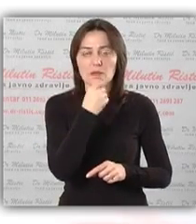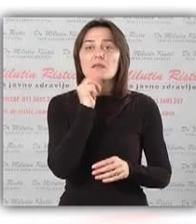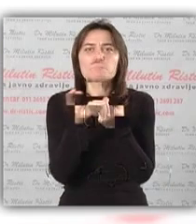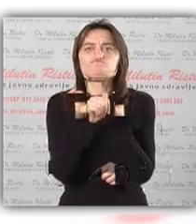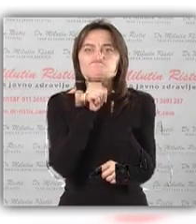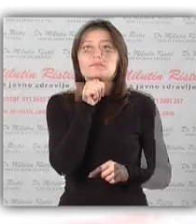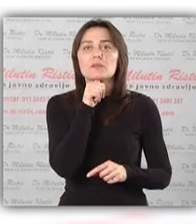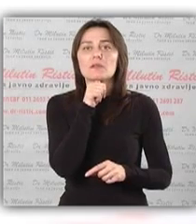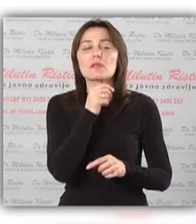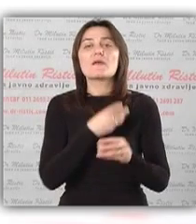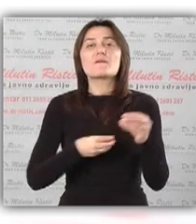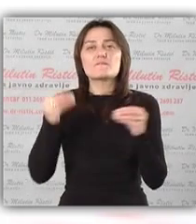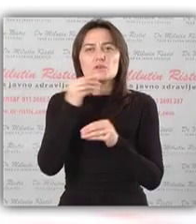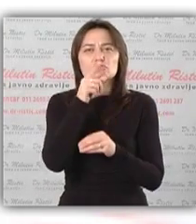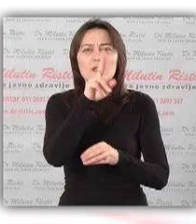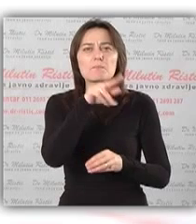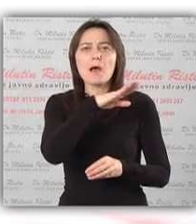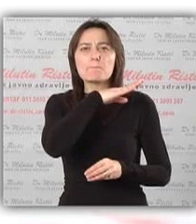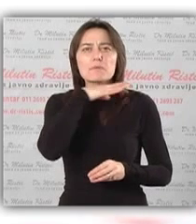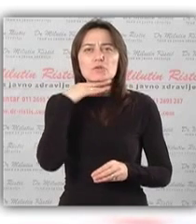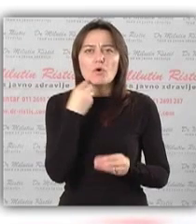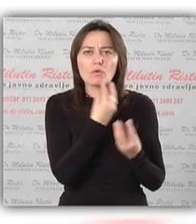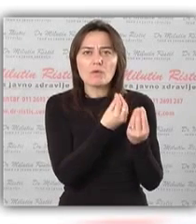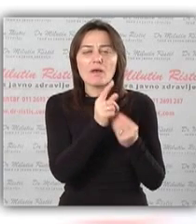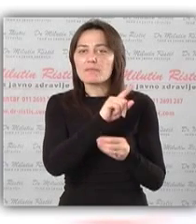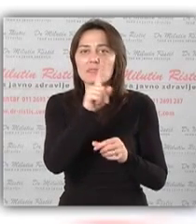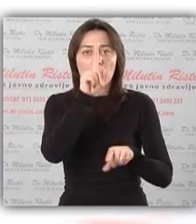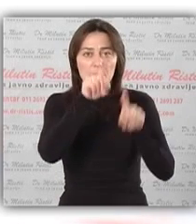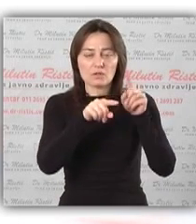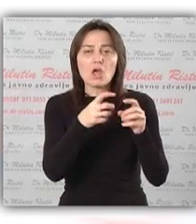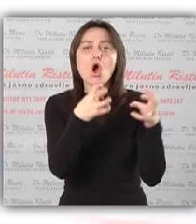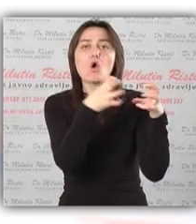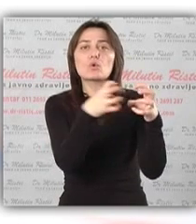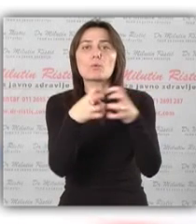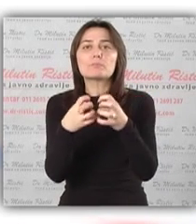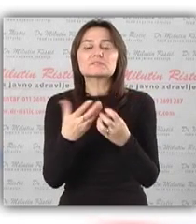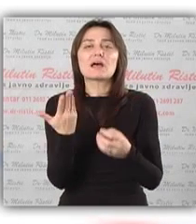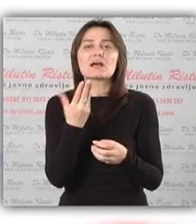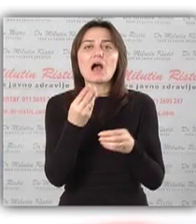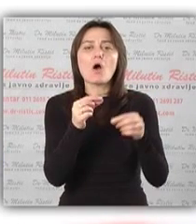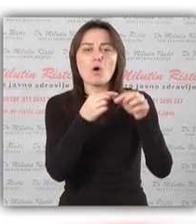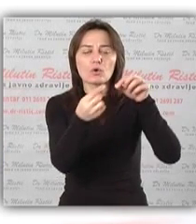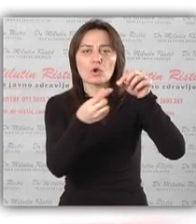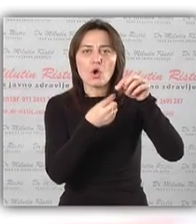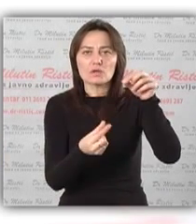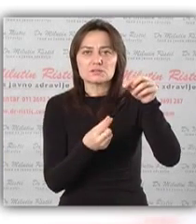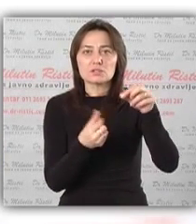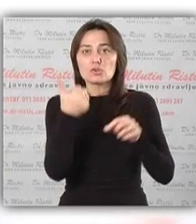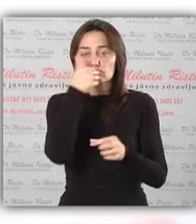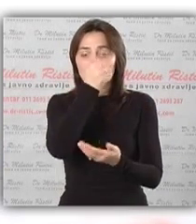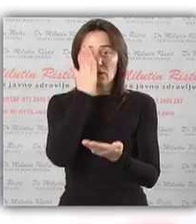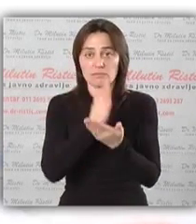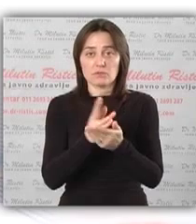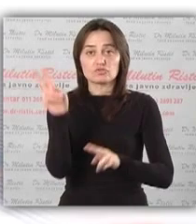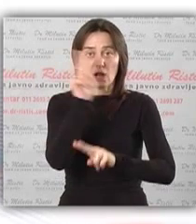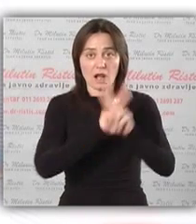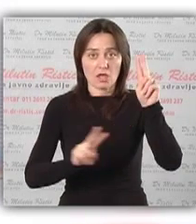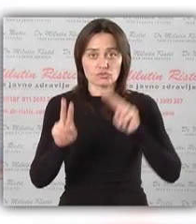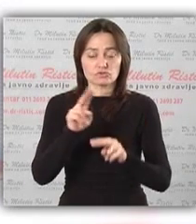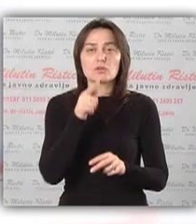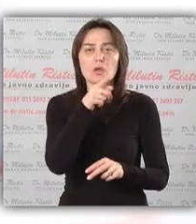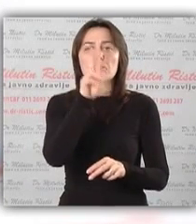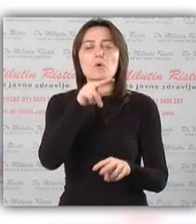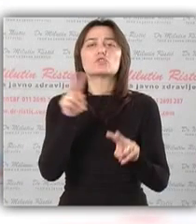predelima usne duplje i više, njih ima mnogo više, nisu pojedinačne nego su grupisane kao grozdovi. Što se